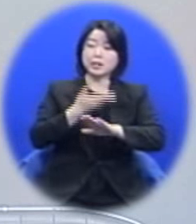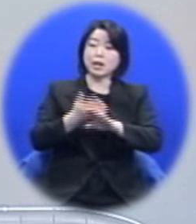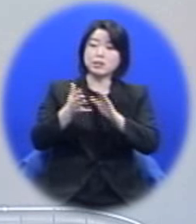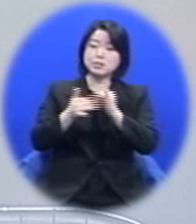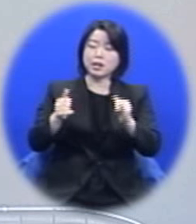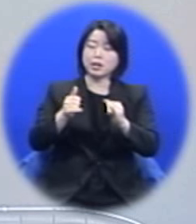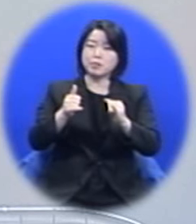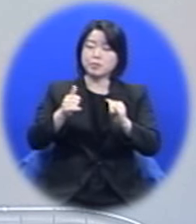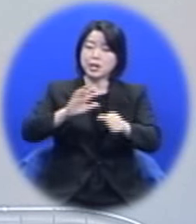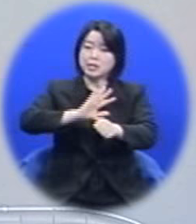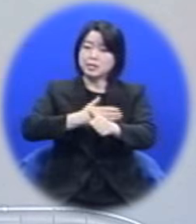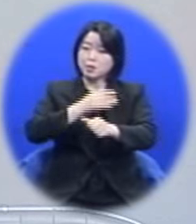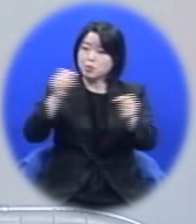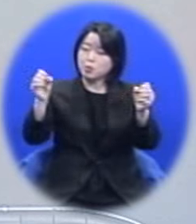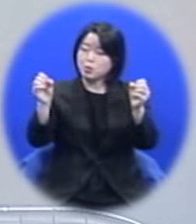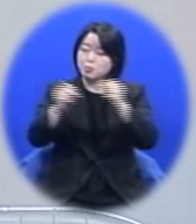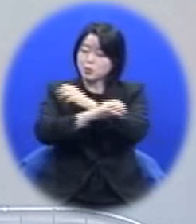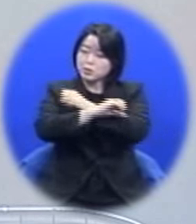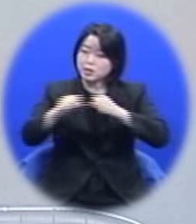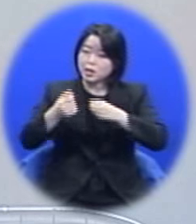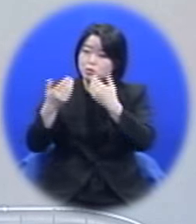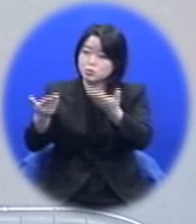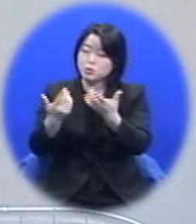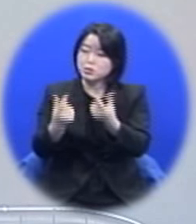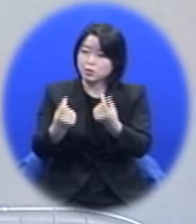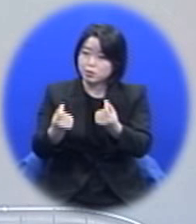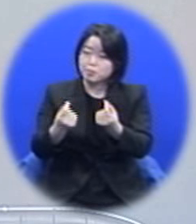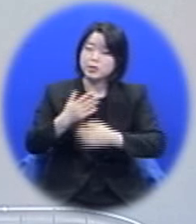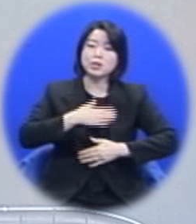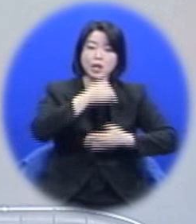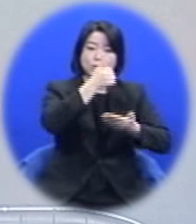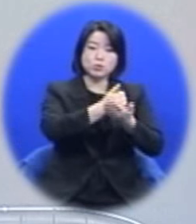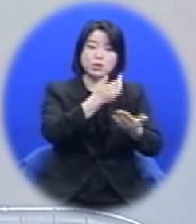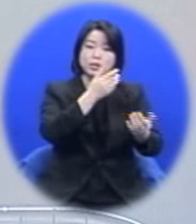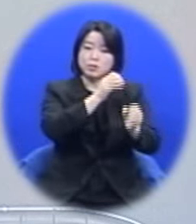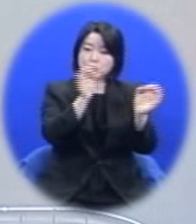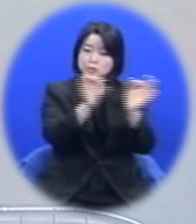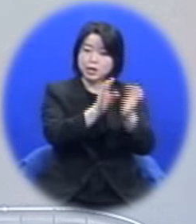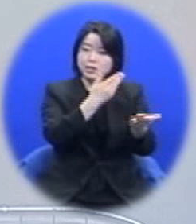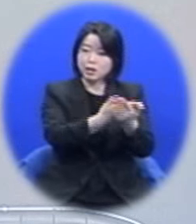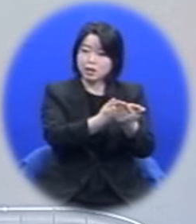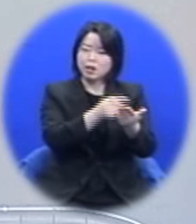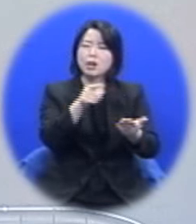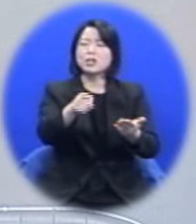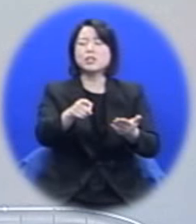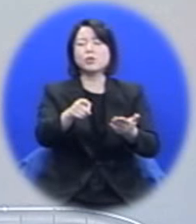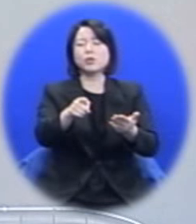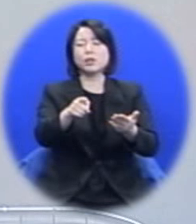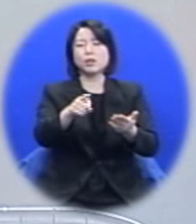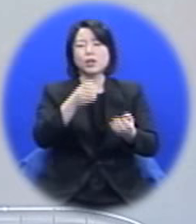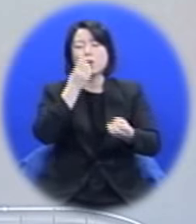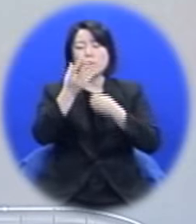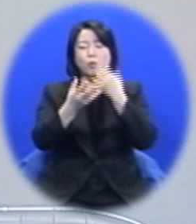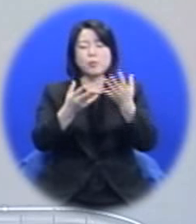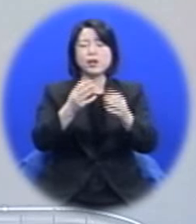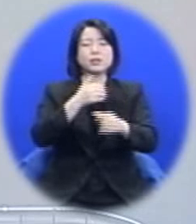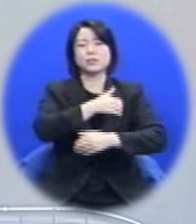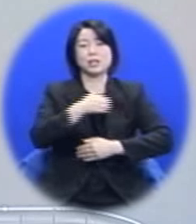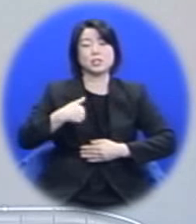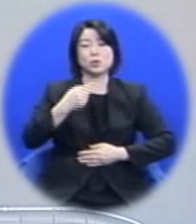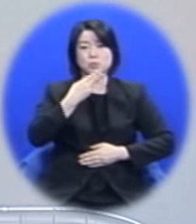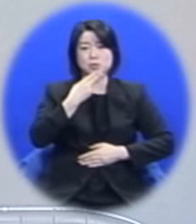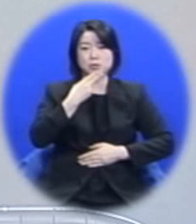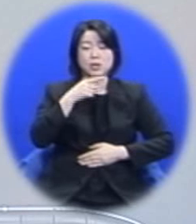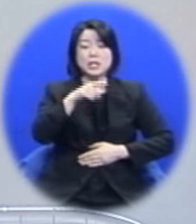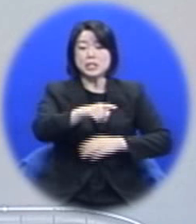내 죄를 사하여 달라. 자기는 그렇게 기도할 자신이 없다는. 어떤 분은 이 부분에 대해서 굉장히